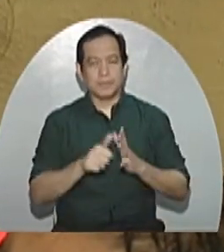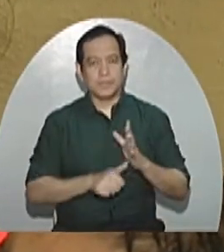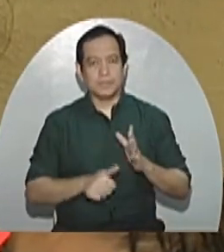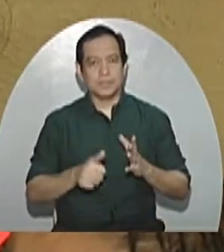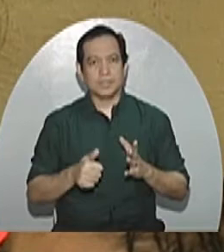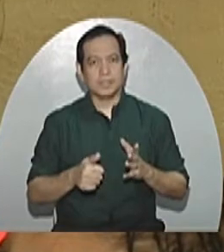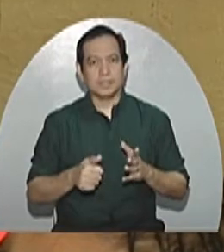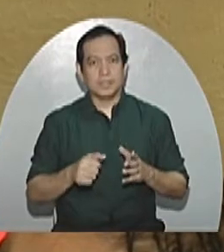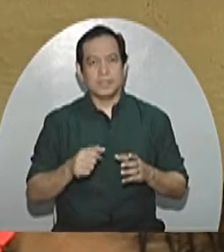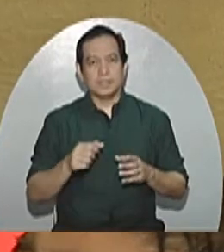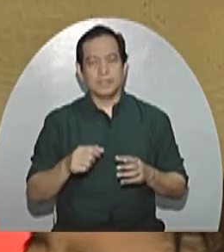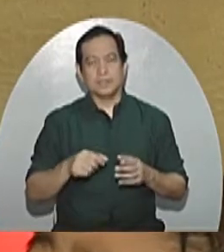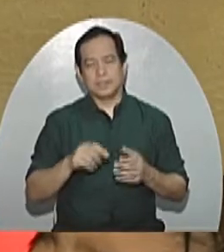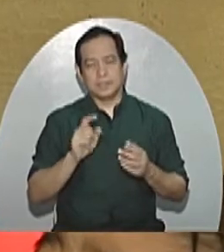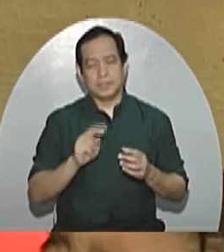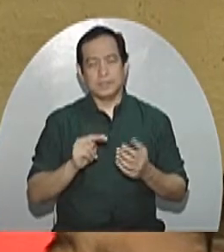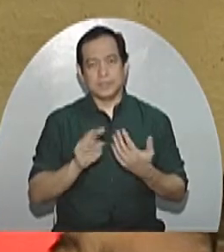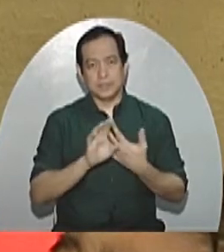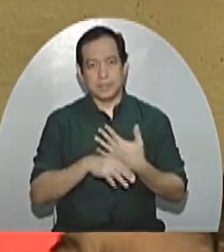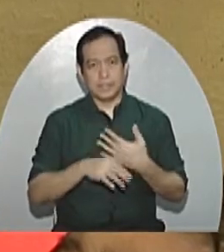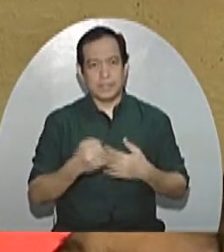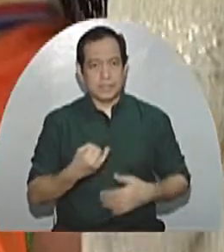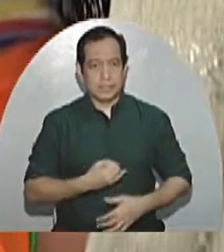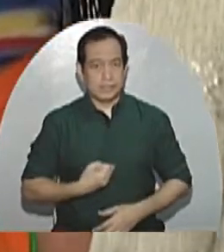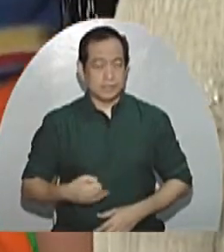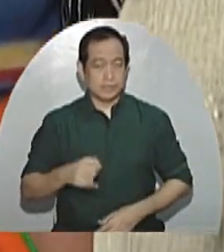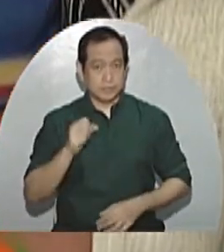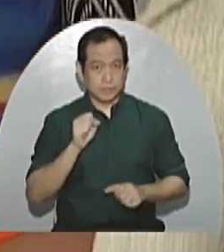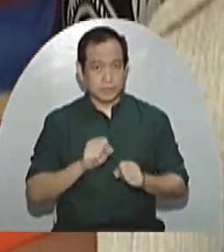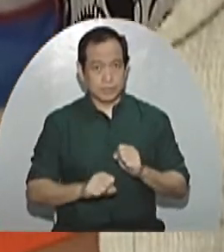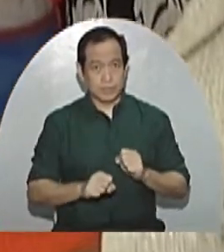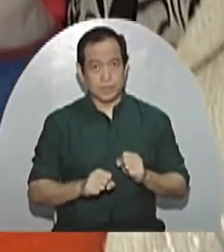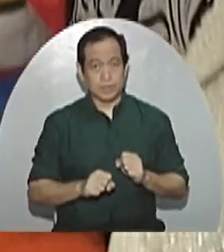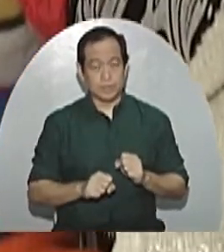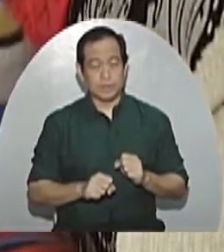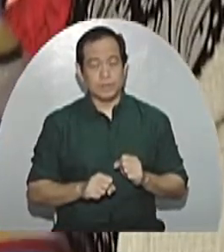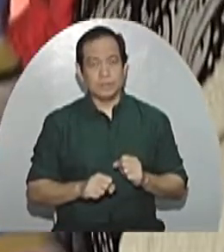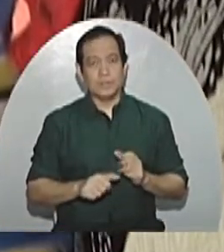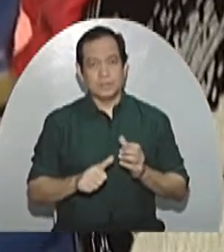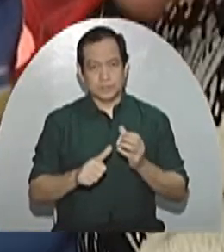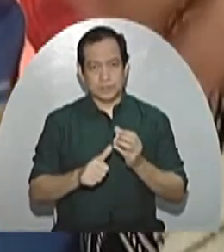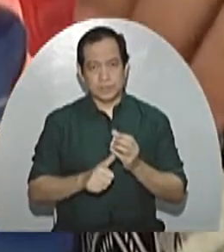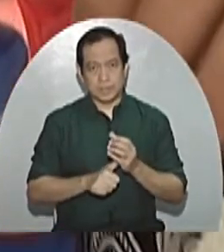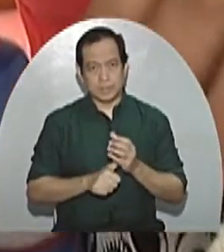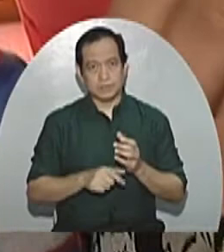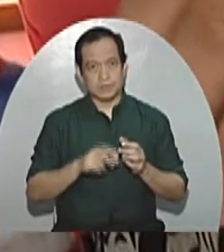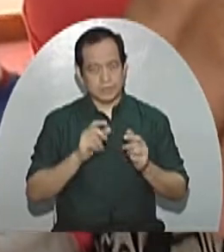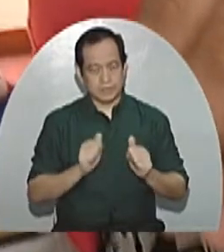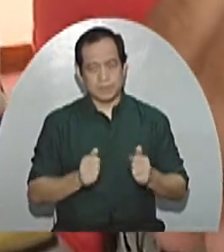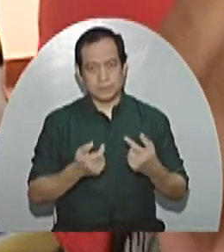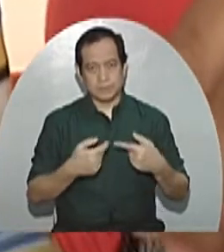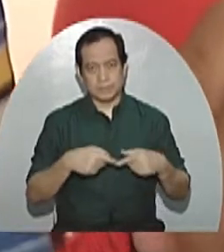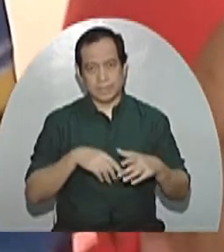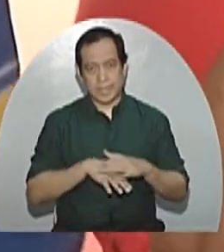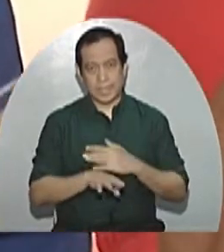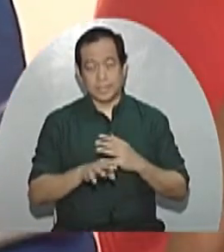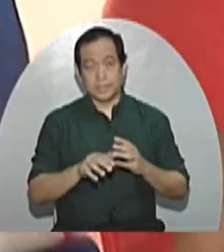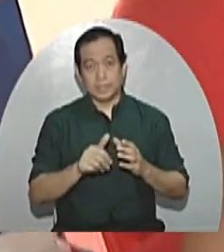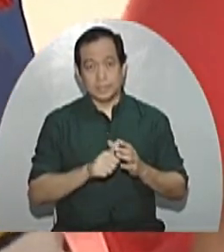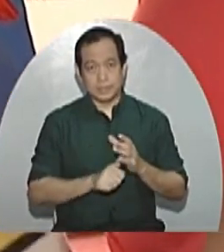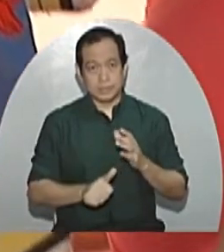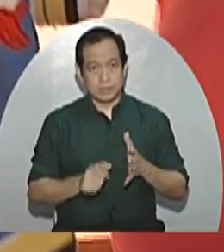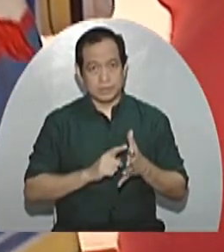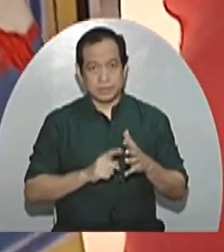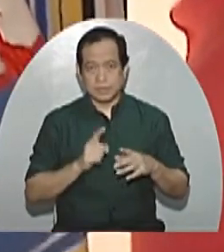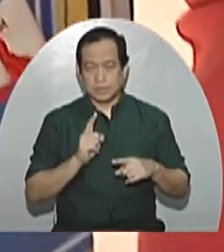maoperahan, mabalik na po yung bituka niya po para diretso na po sa puwet niya yung pagpupo niya po. Hindi